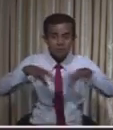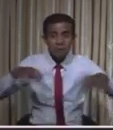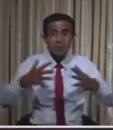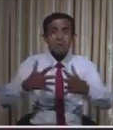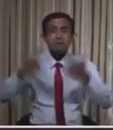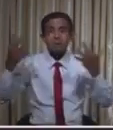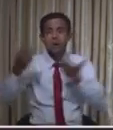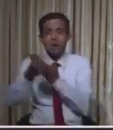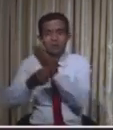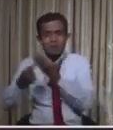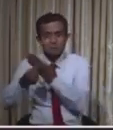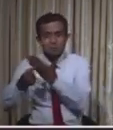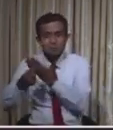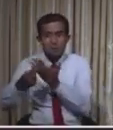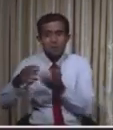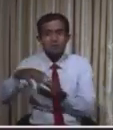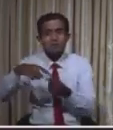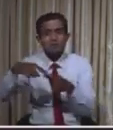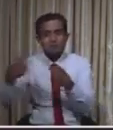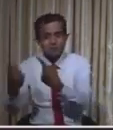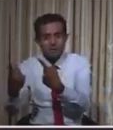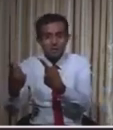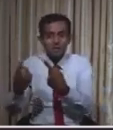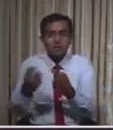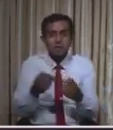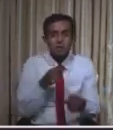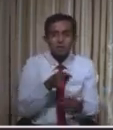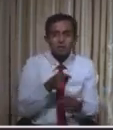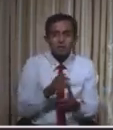පරිමාණ මත්ද්‍රව්‍ය ජාවාරංකාරයෝ වෙනමත් මේ මේ